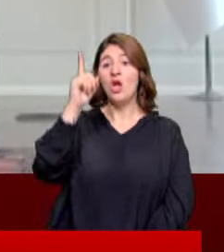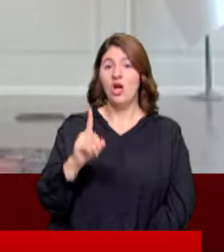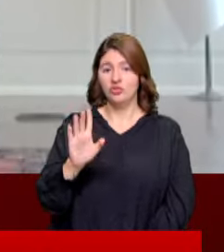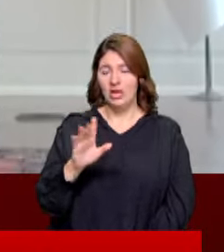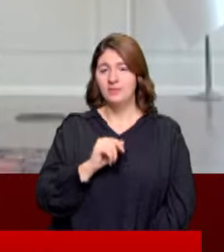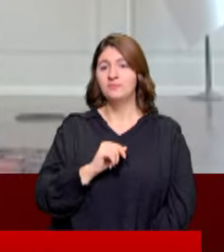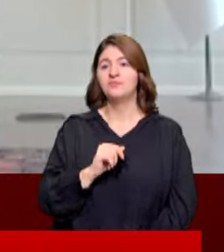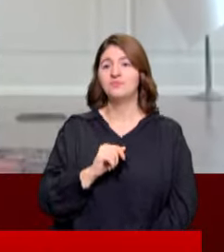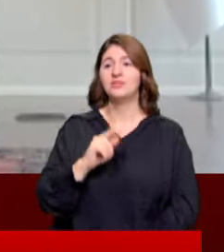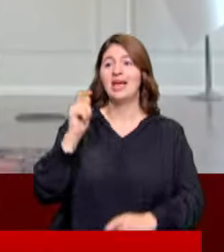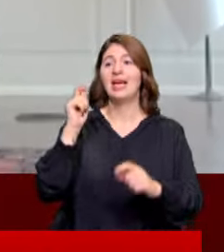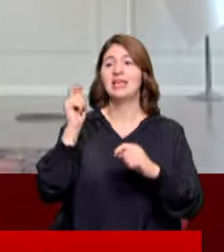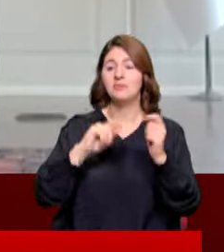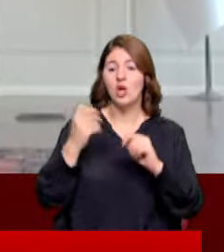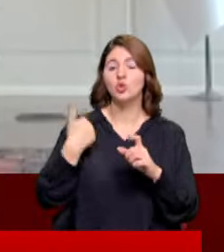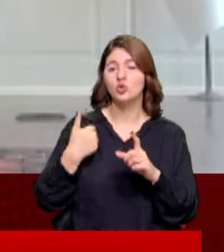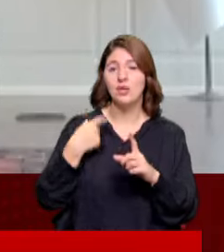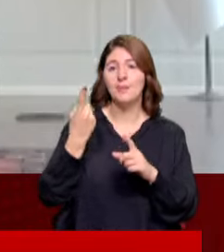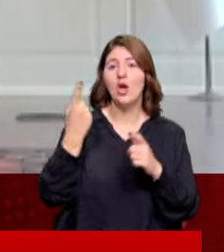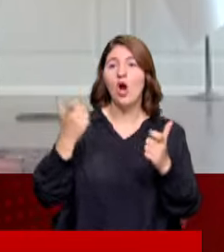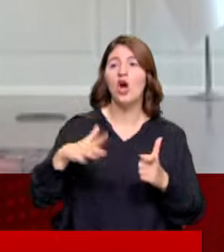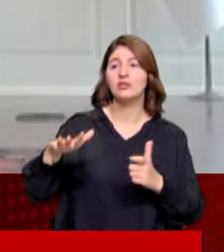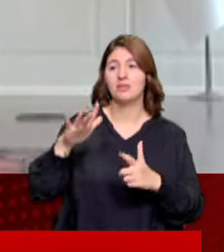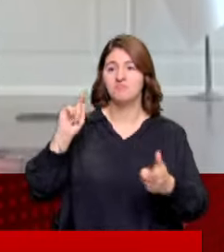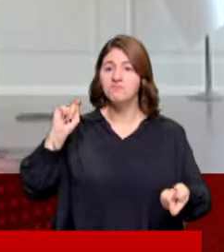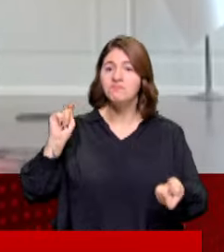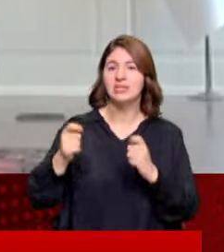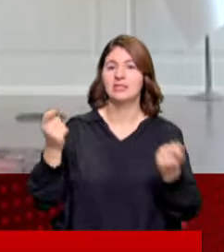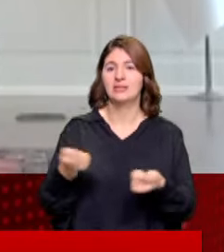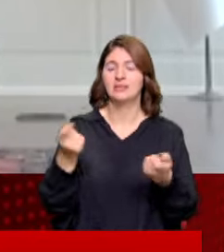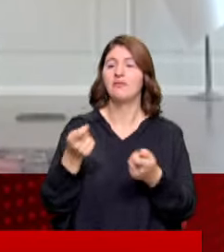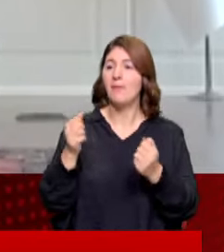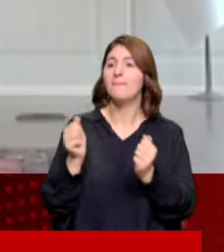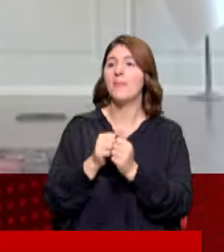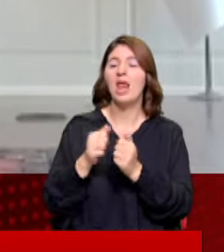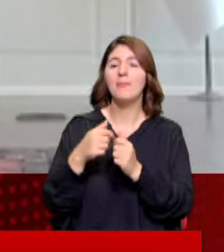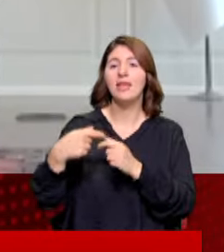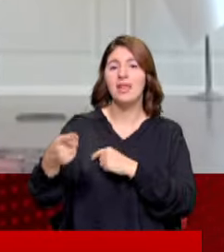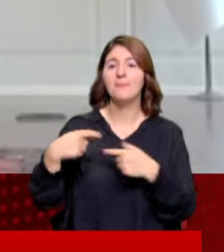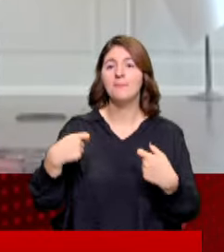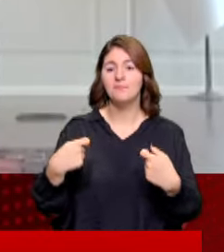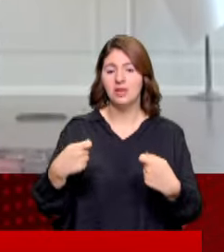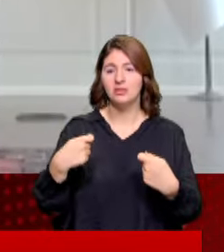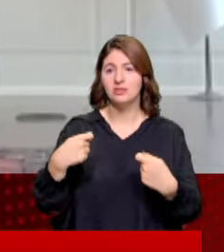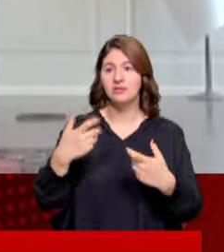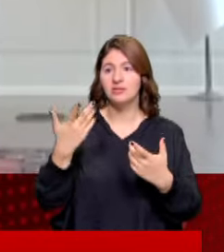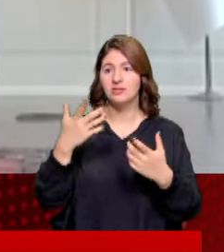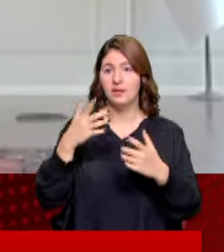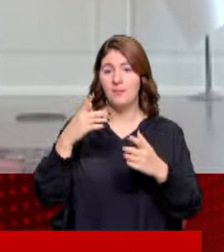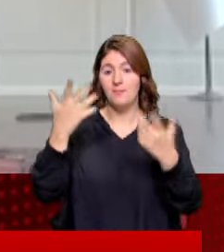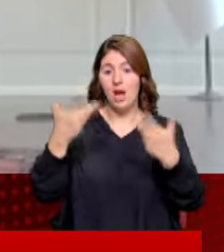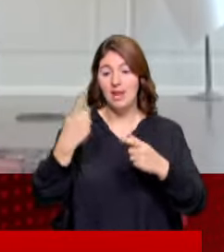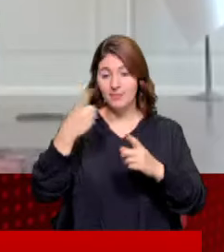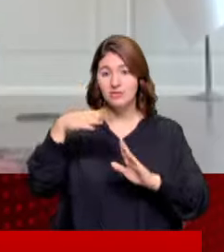Öncelikle yapısal, kurumsal bir ortam yaratmaya çalıştık. Ve beraberinde de mali bir disiplin oluşturmak